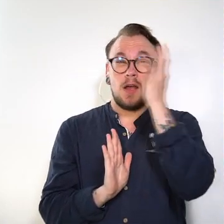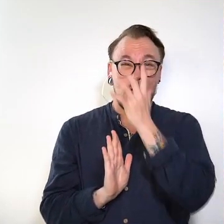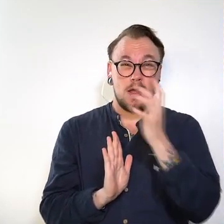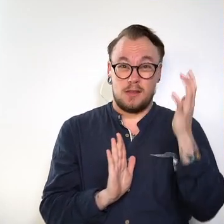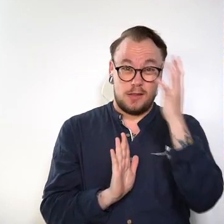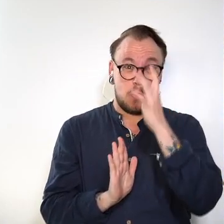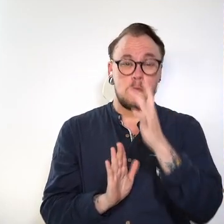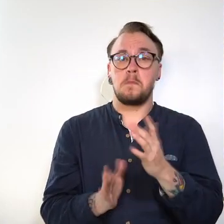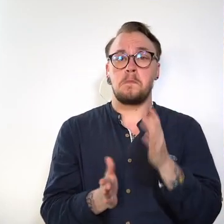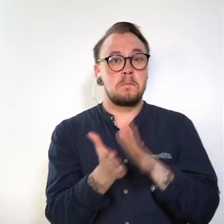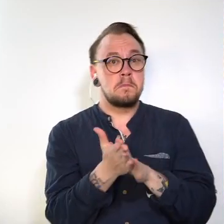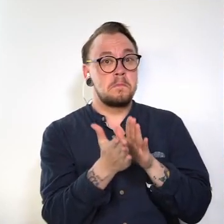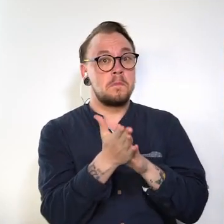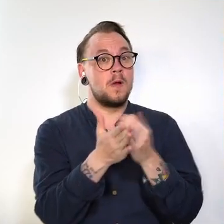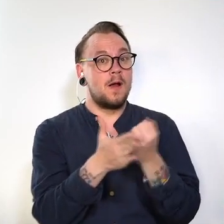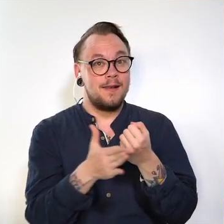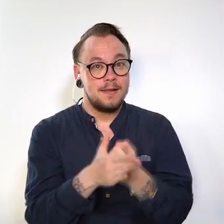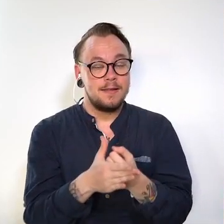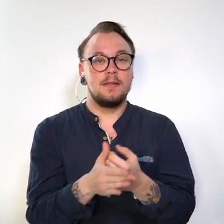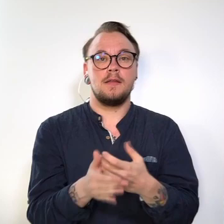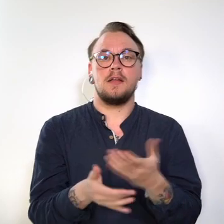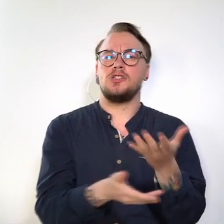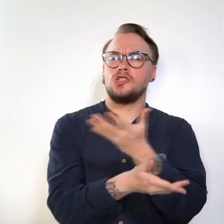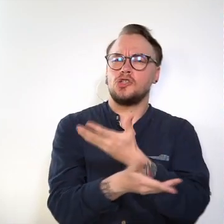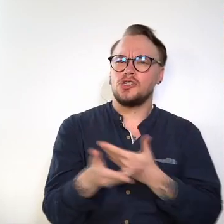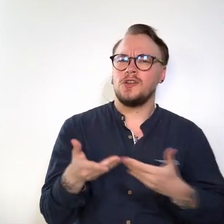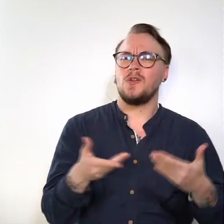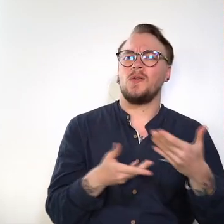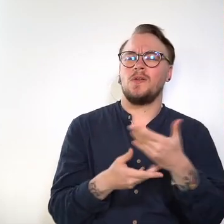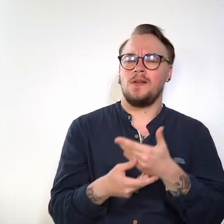psykoanalyysin sisään, sosiologinen ajattelu.